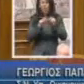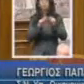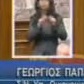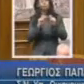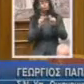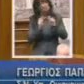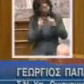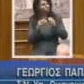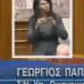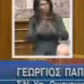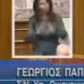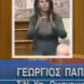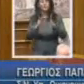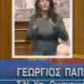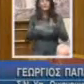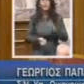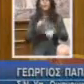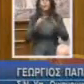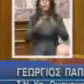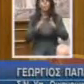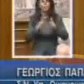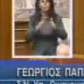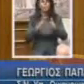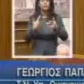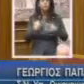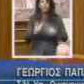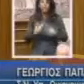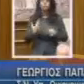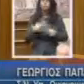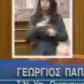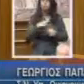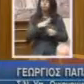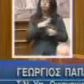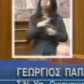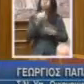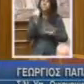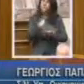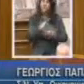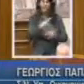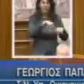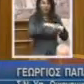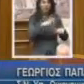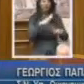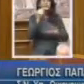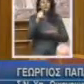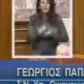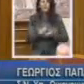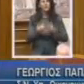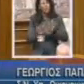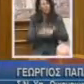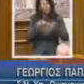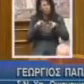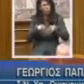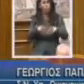Οκτωβρίου. Μιας νέας πορείας που οι πολίτες ζήτησαν να ανοίξει, μας έδωσαν εντολή να ανοίξει, και εμείς δεν